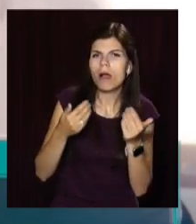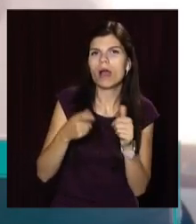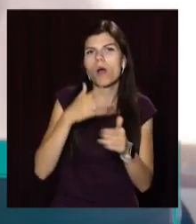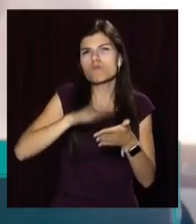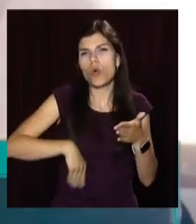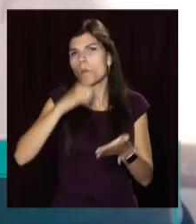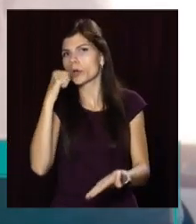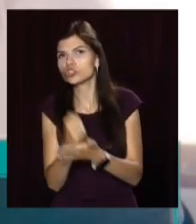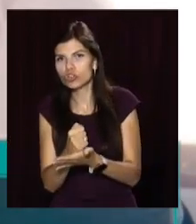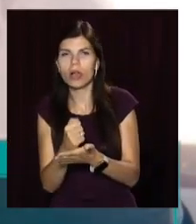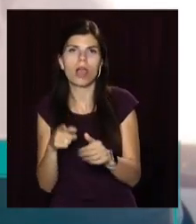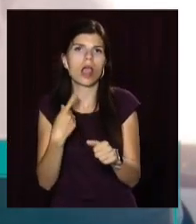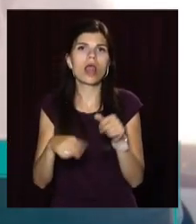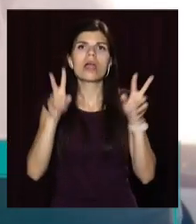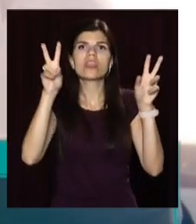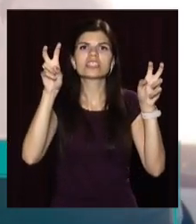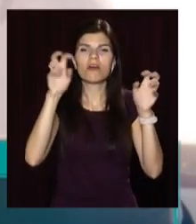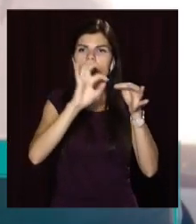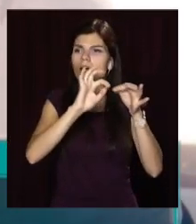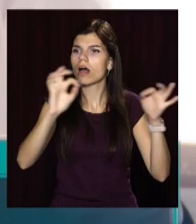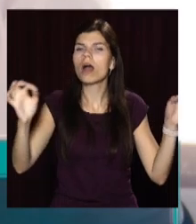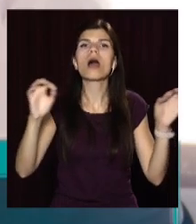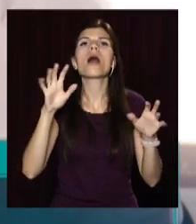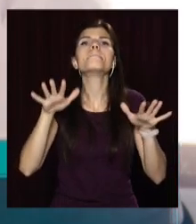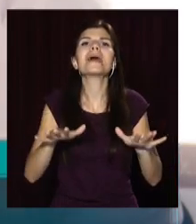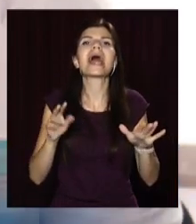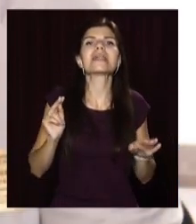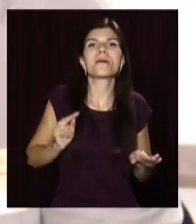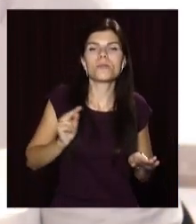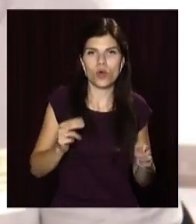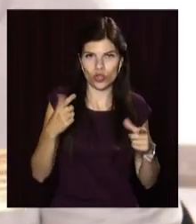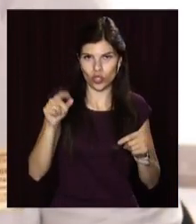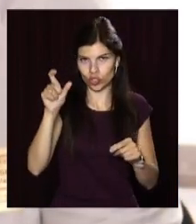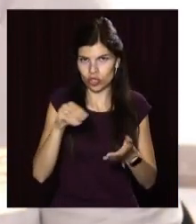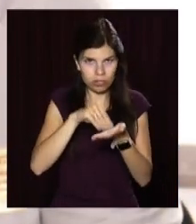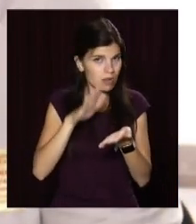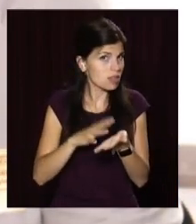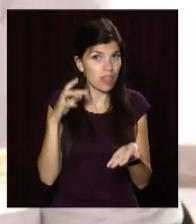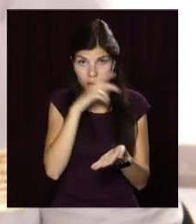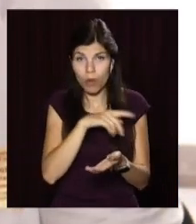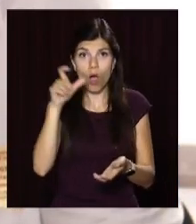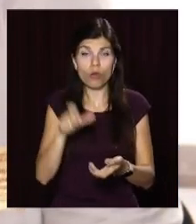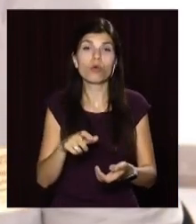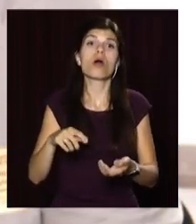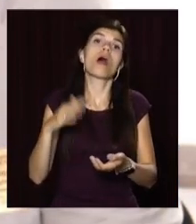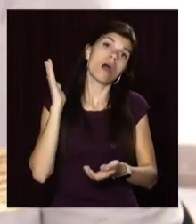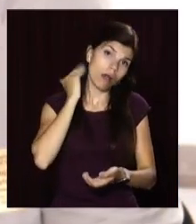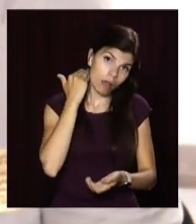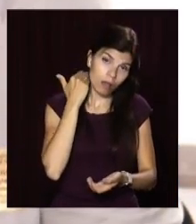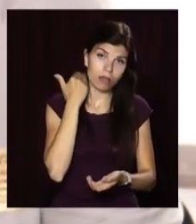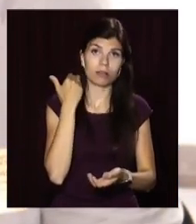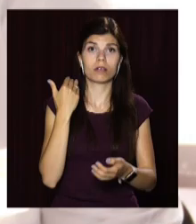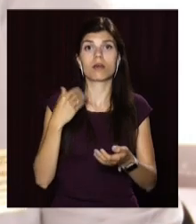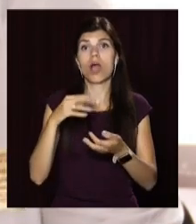або неправильно написав названня підприємства, на якому працює пацієнт. І людям приходиться і в зв'язку